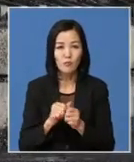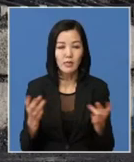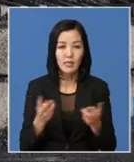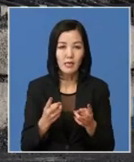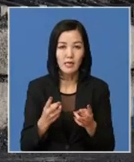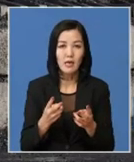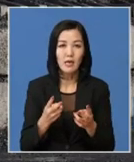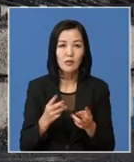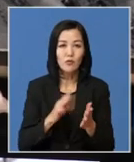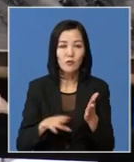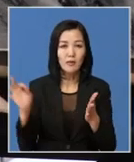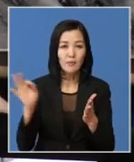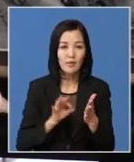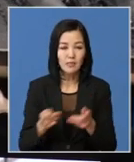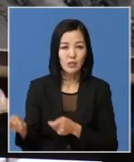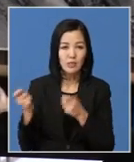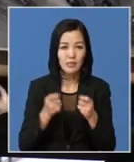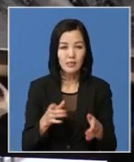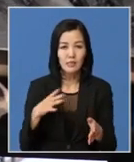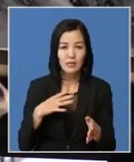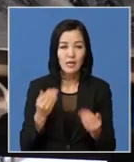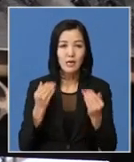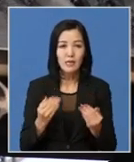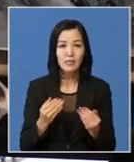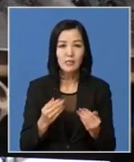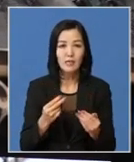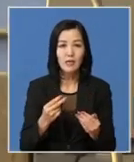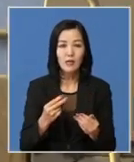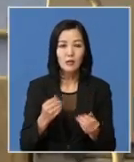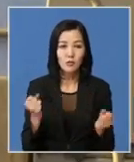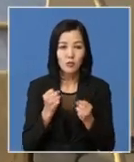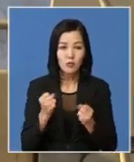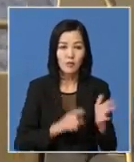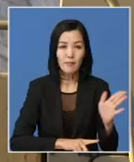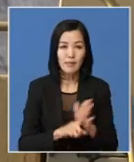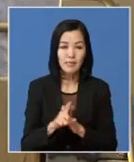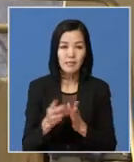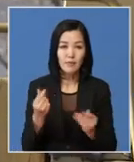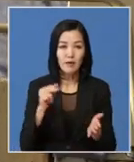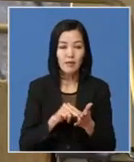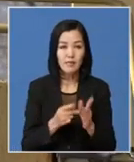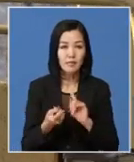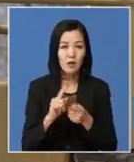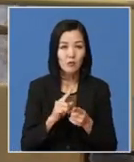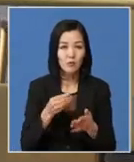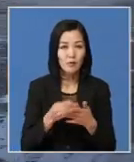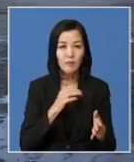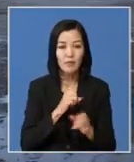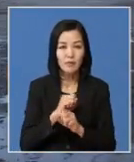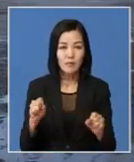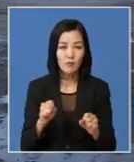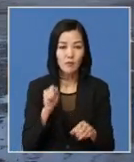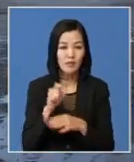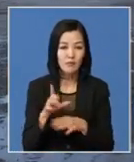керек. Мамандар соның 90% жеткіліп болған дейді. Тұрлашев енді күн қатты суытса бағасының құбылып кетпеуін қадағалауды тапсырды.